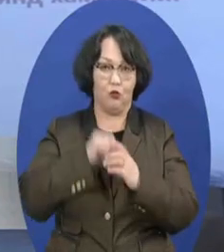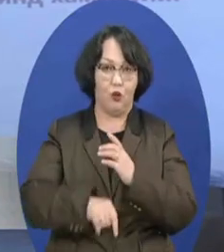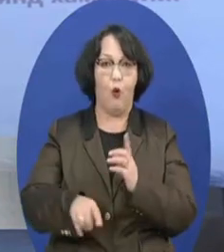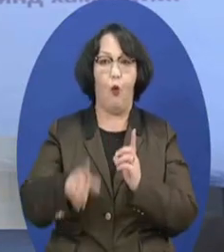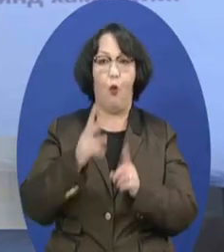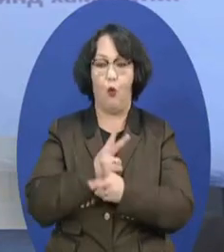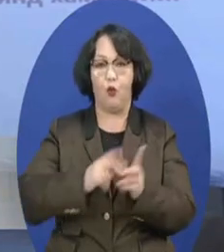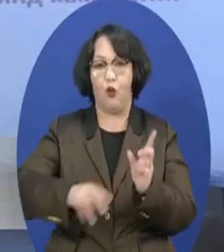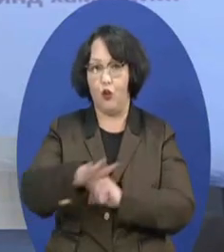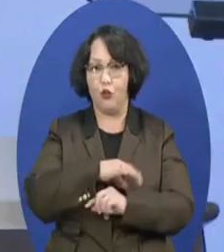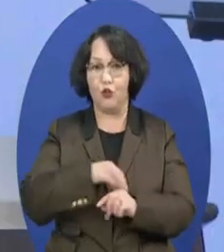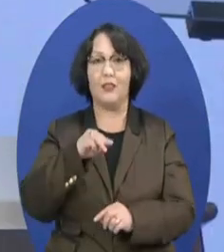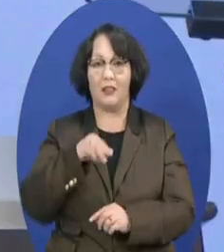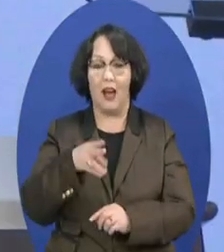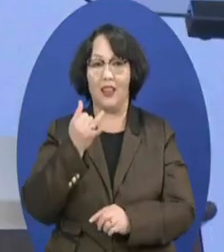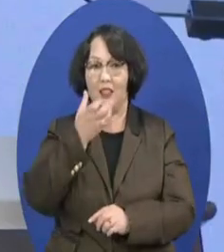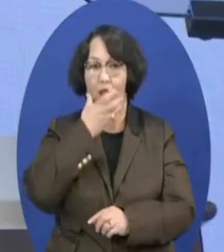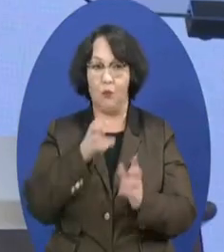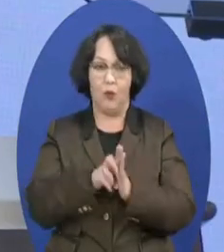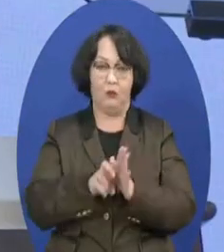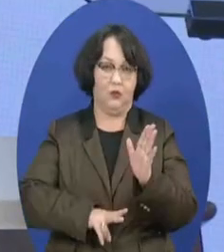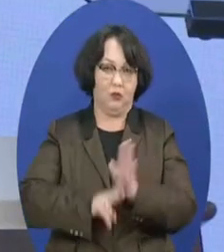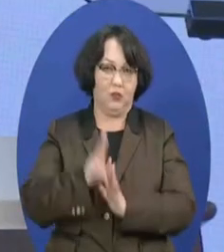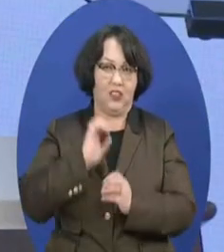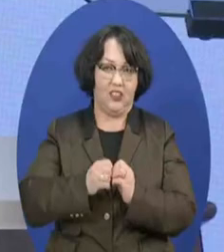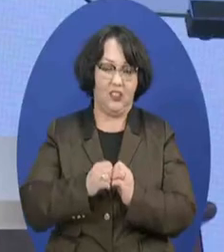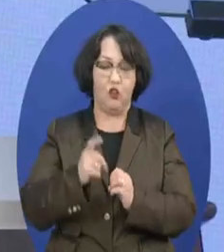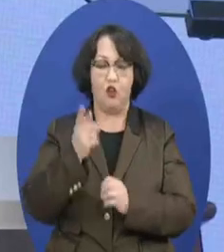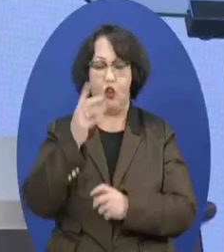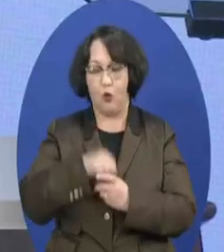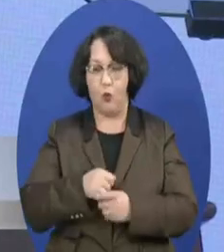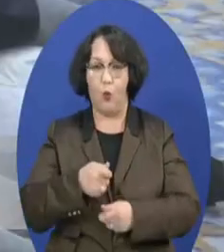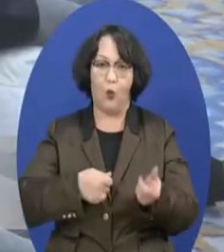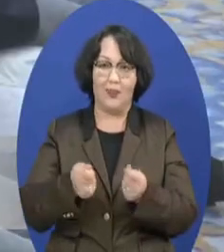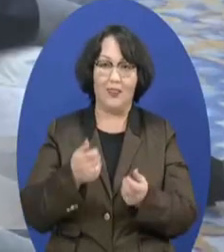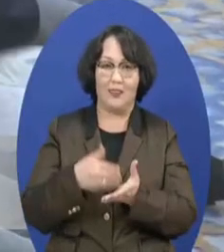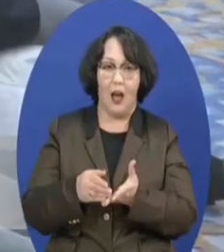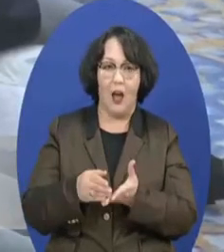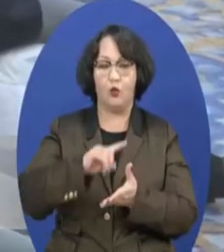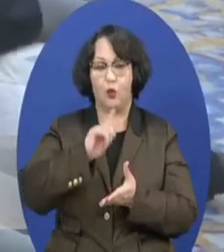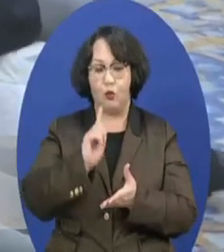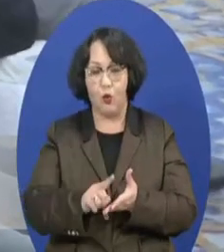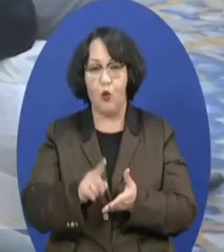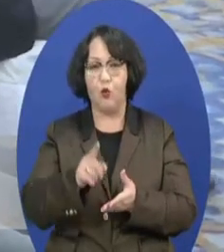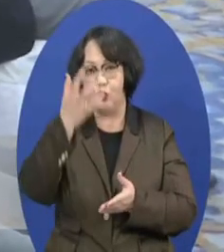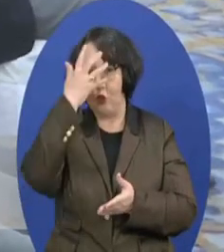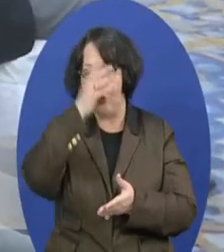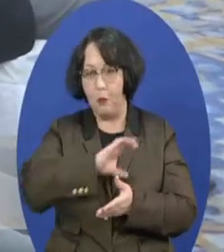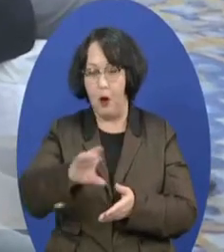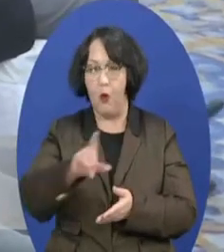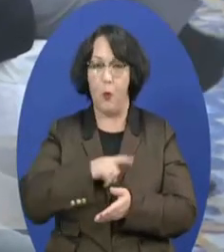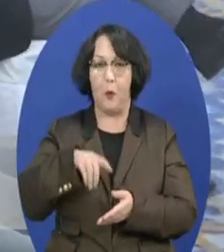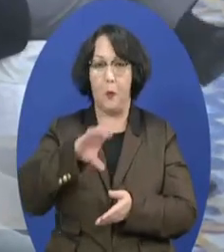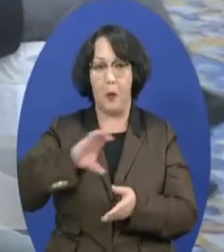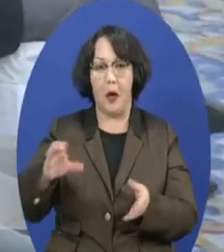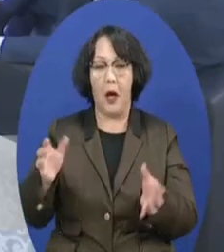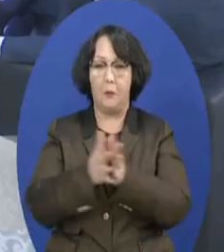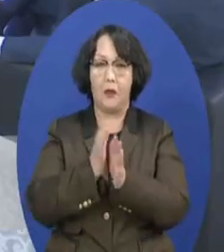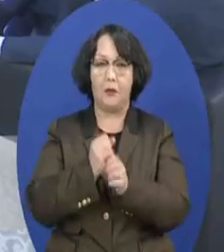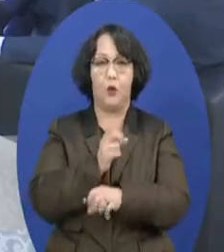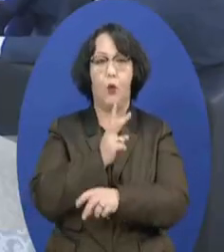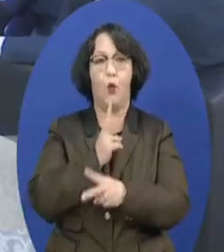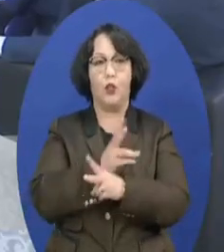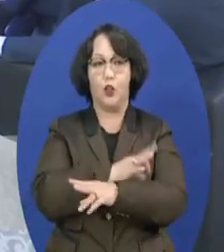орчныг шинжлэх алхмууд хийгдэж байгаа. Хөрөнгө оруулалт, худалдаа, зөвшөөрөл, төр, хувийн хөгжлийн түншлэлийн хуулийн төслүүд бэлэн болж